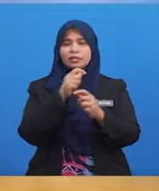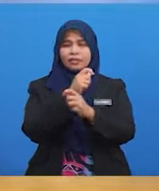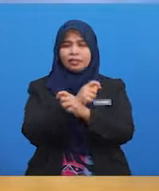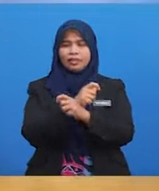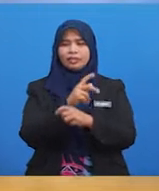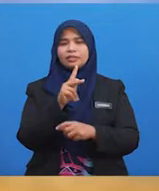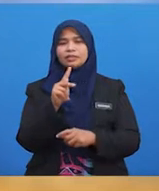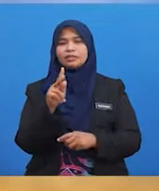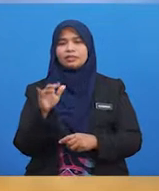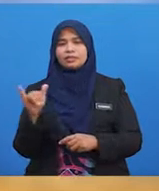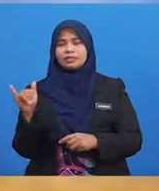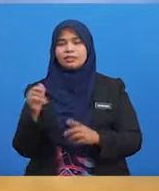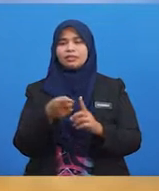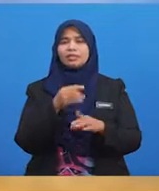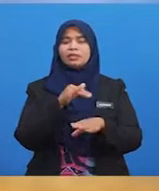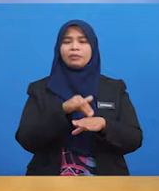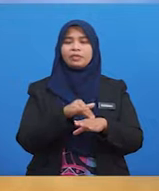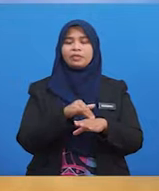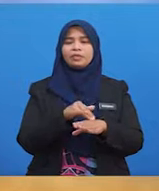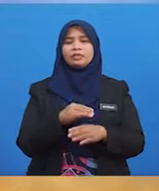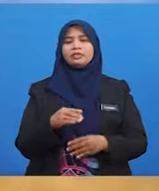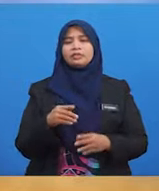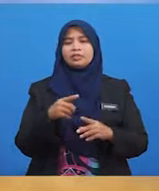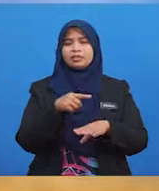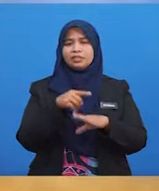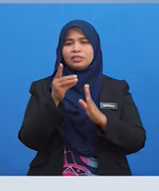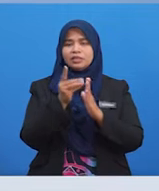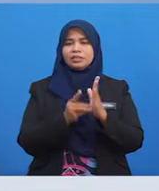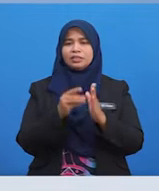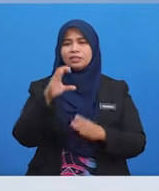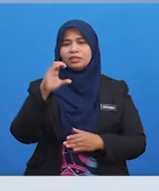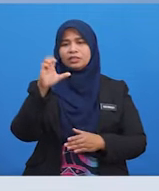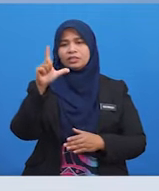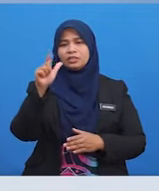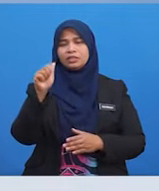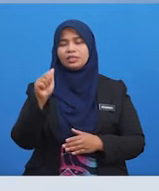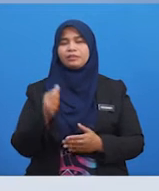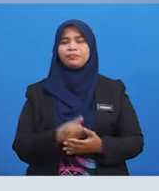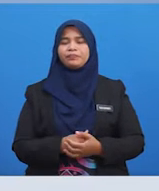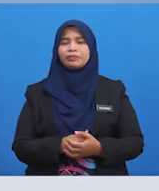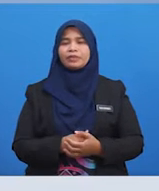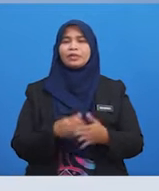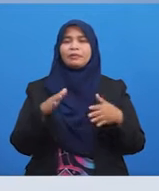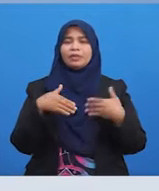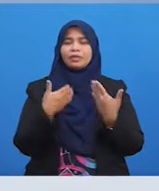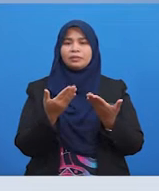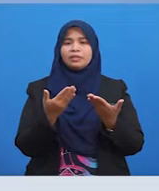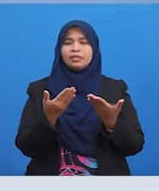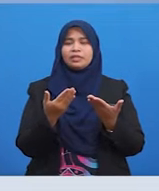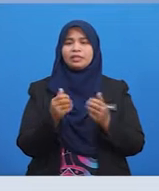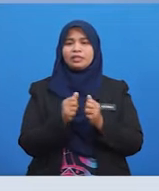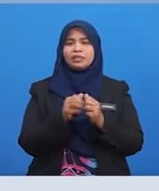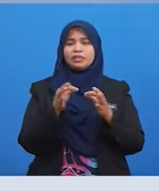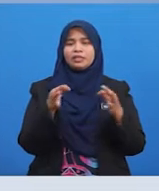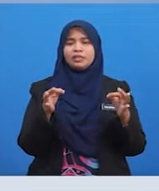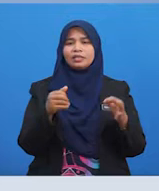mempertahankannya daripada dicela. Bagaimana dengan ayat yang kamu